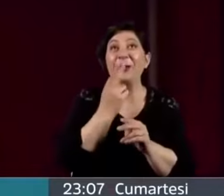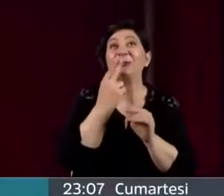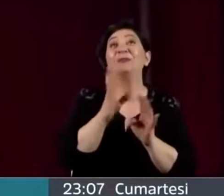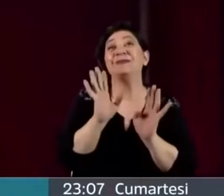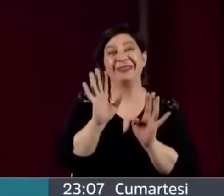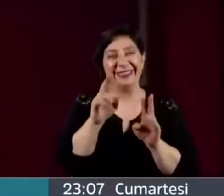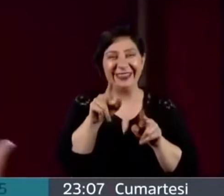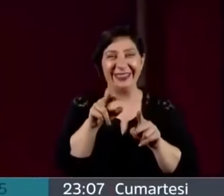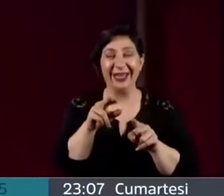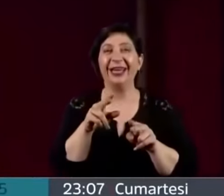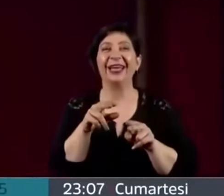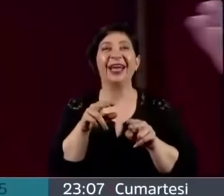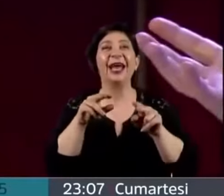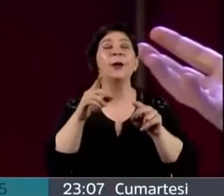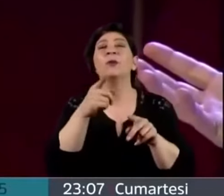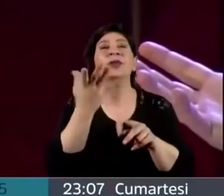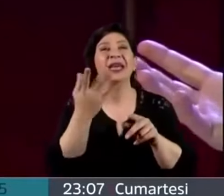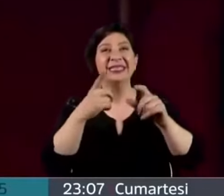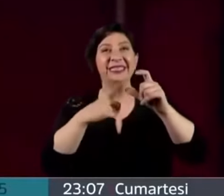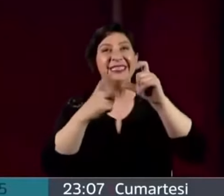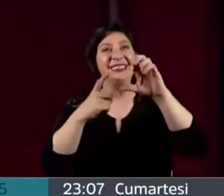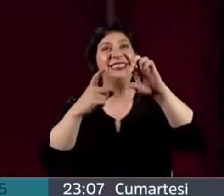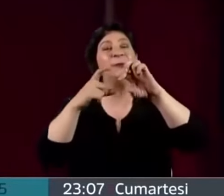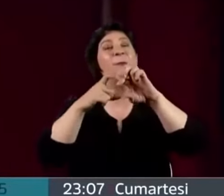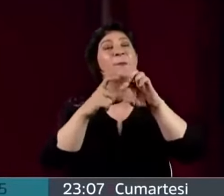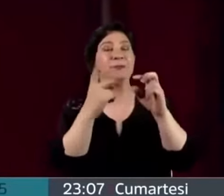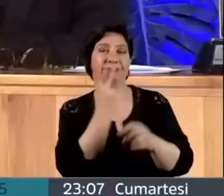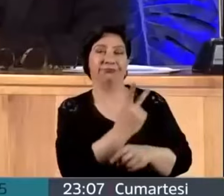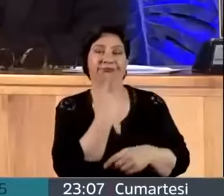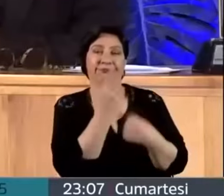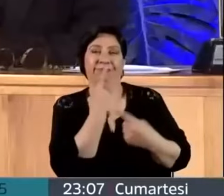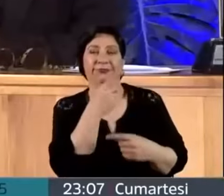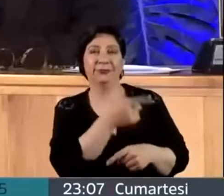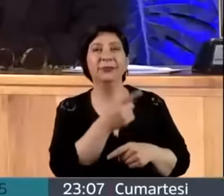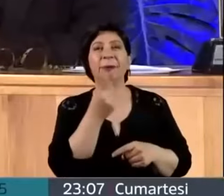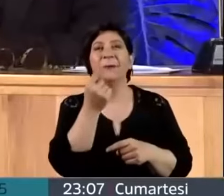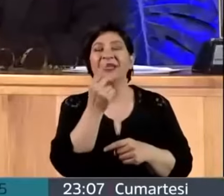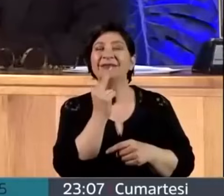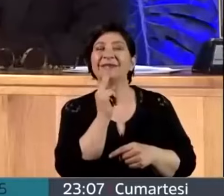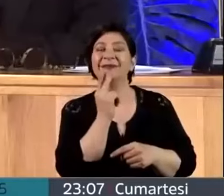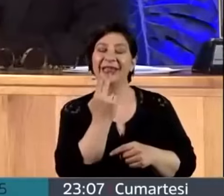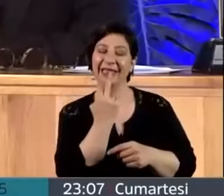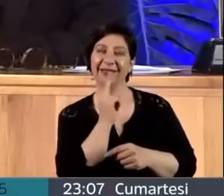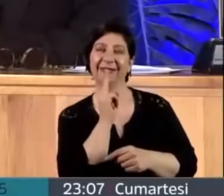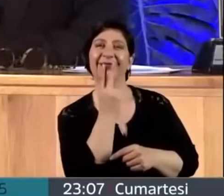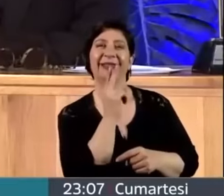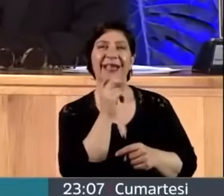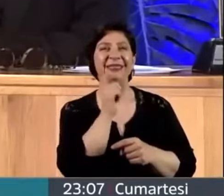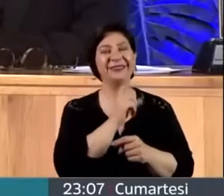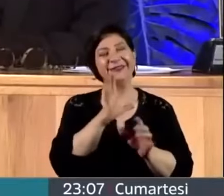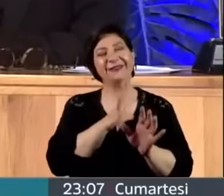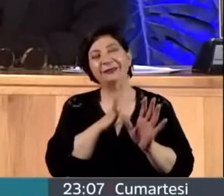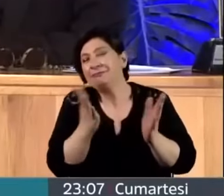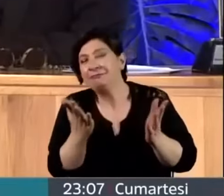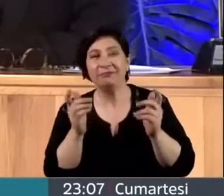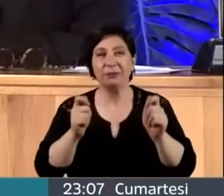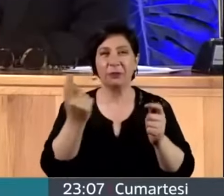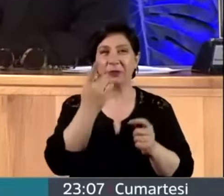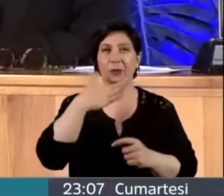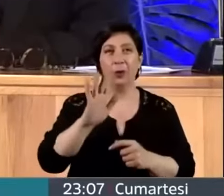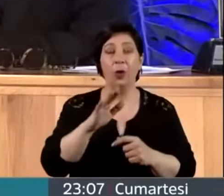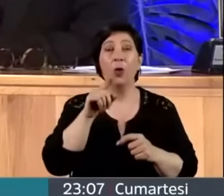Konuşmayayım mı? Konservatuvar. Bu Sırpça söylenişi mi böyle? Evet yani biraz aksan var. Evet, yapacak çok bir şey yok. Çok yakışıyor size.